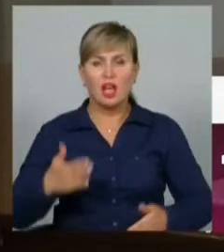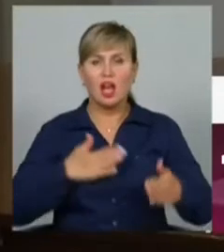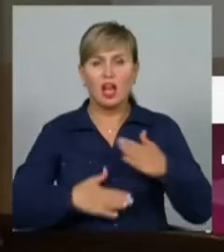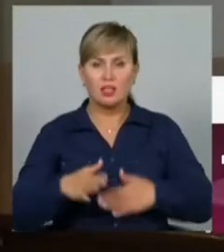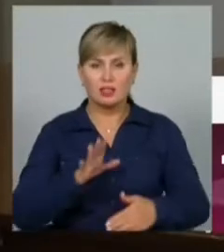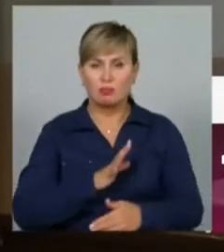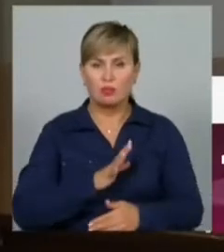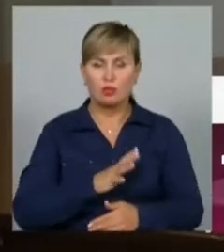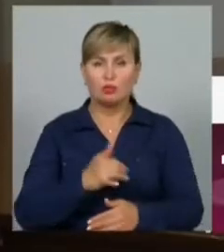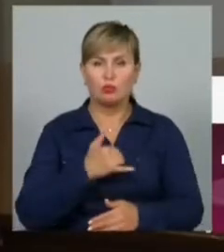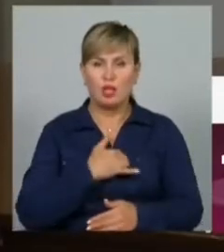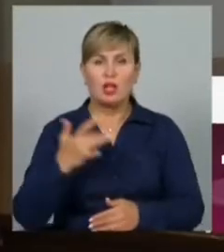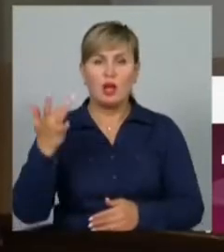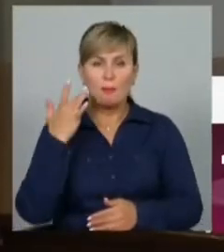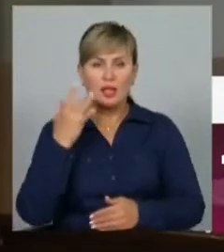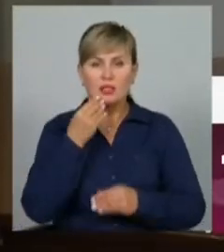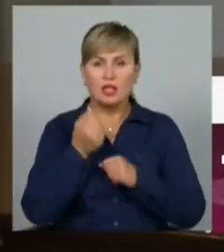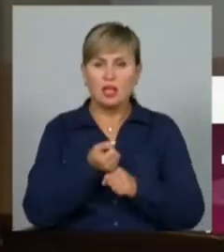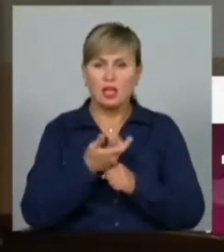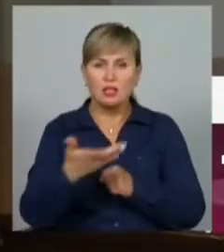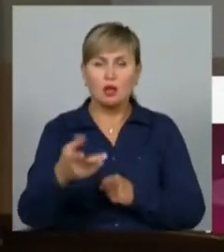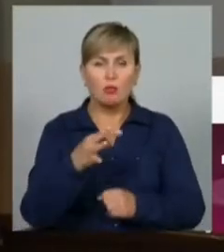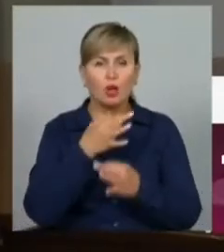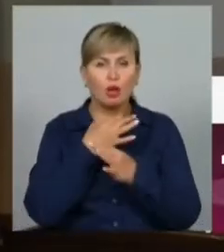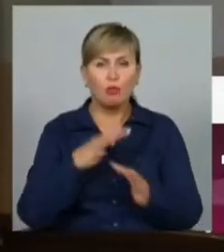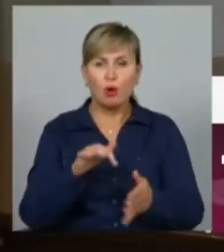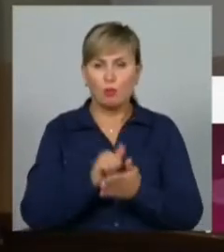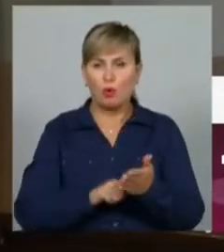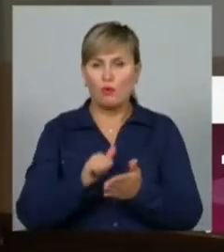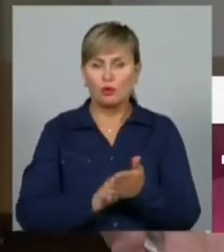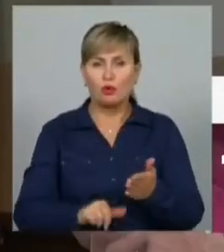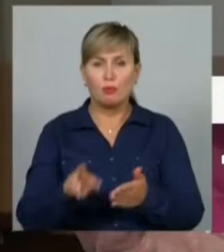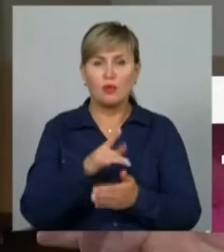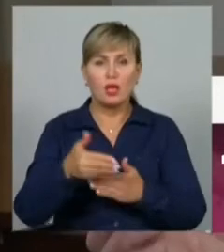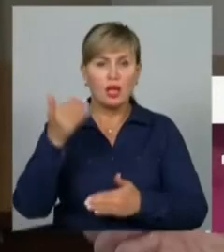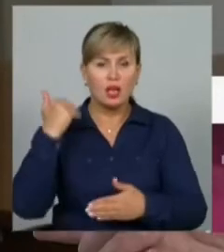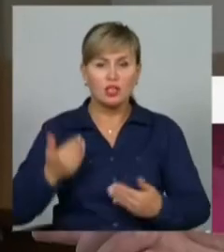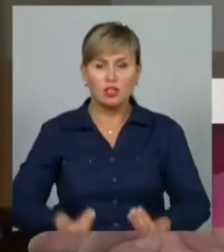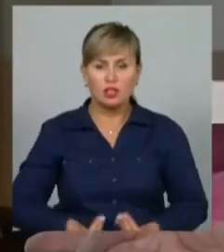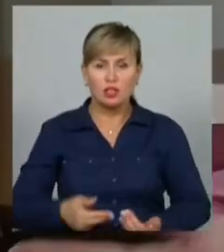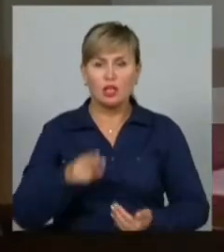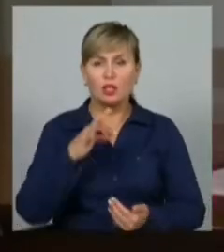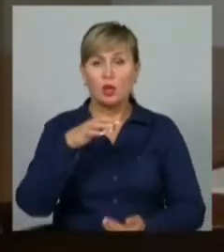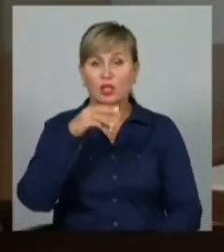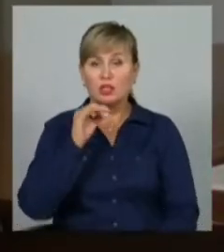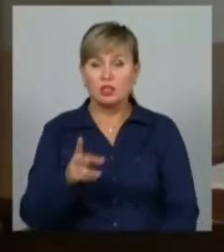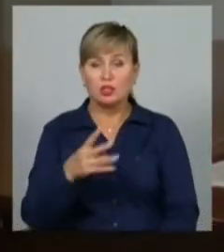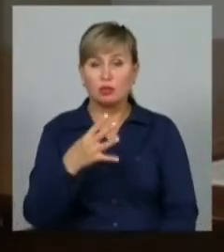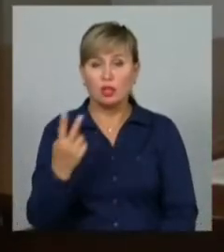У нас постоянно дастархан накрывался по любому поводу. Мы раньше жили вот Достык 42, где гастроном